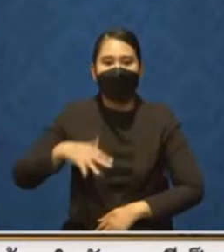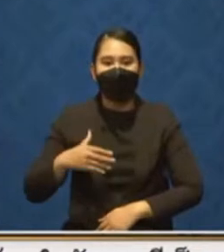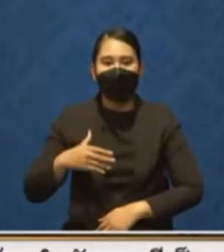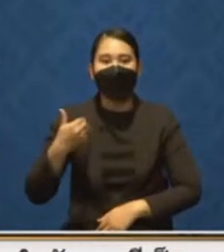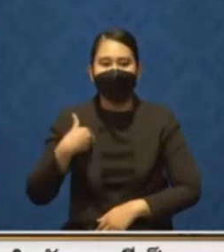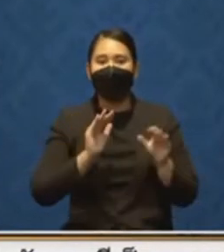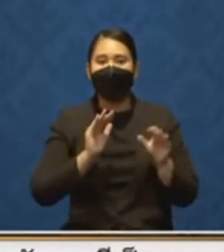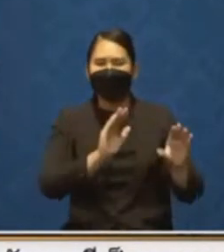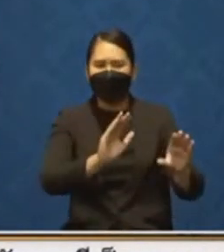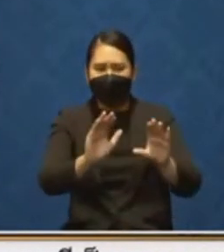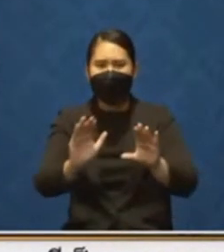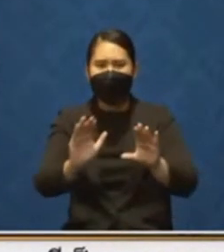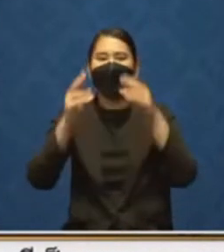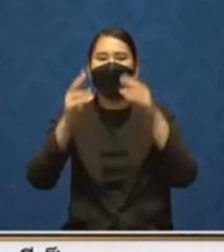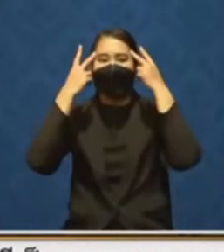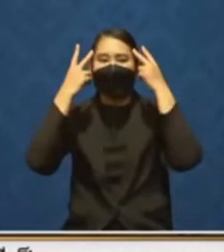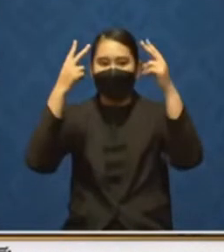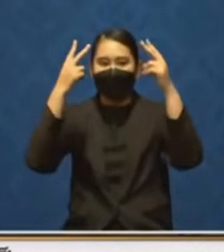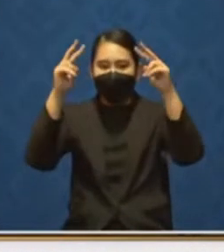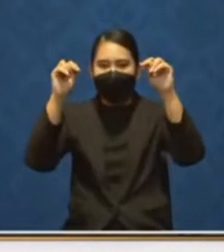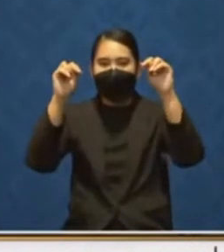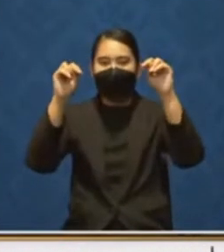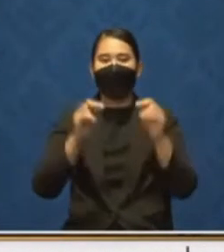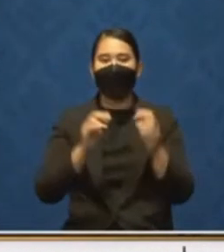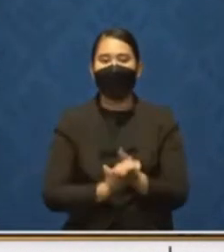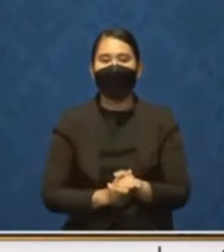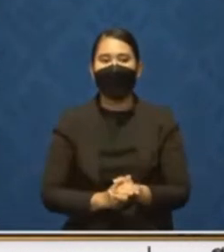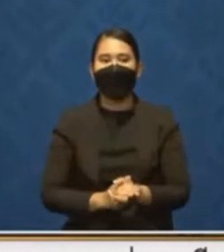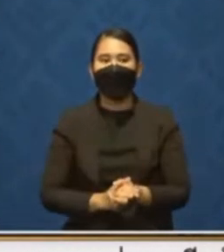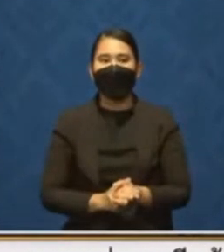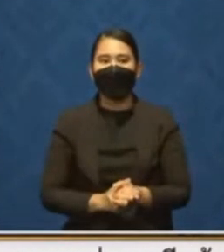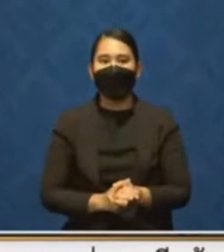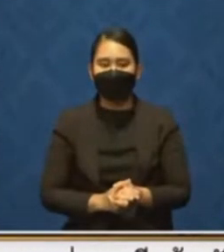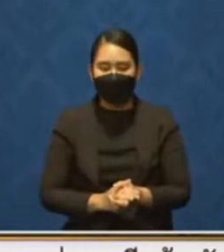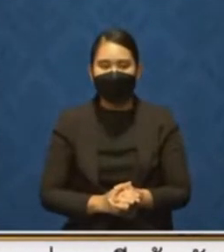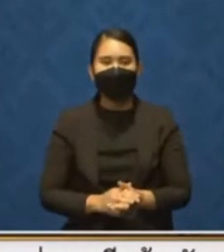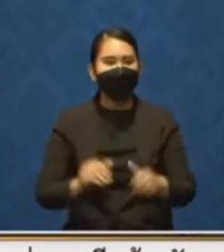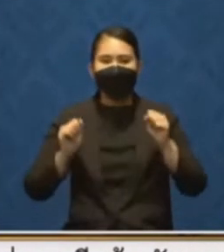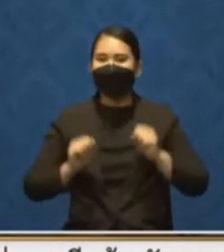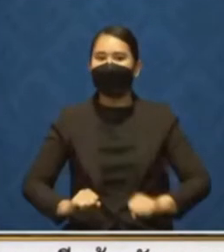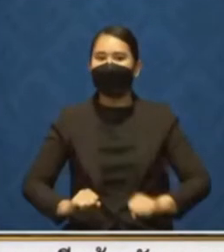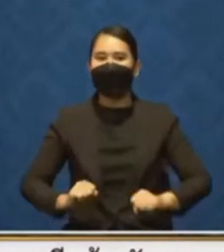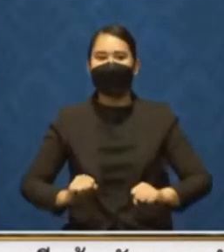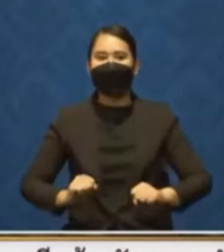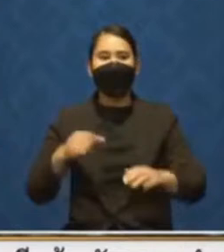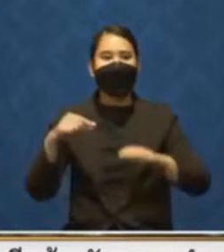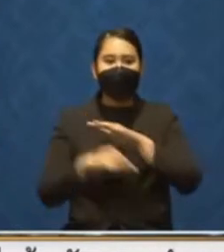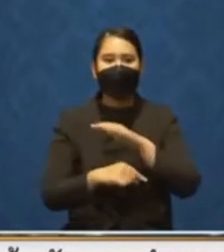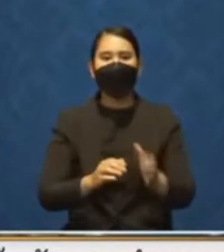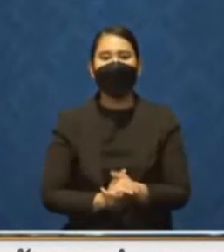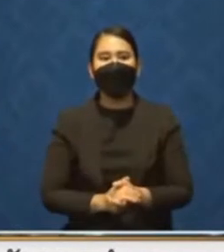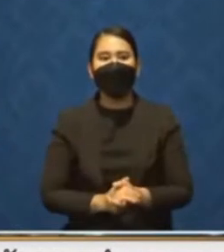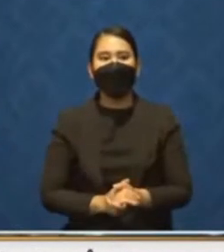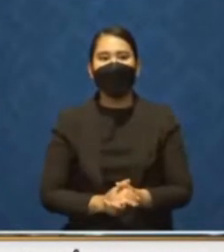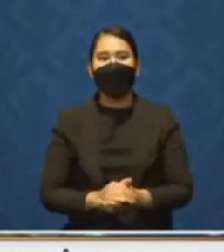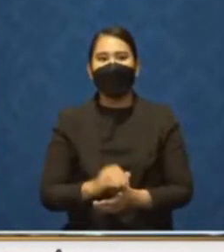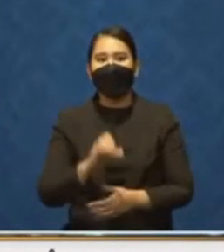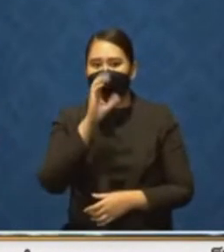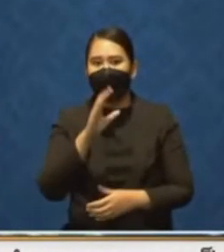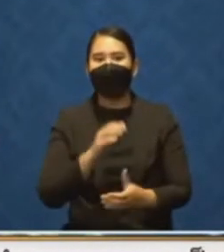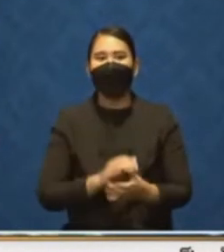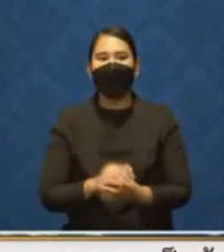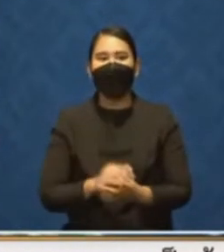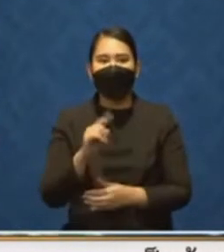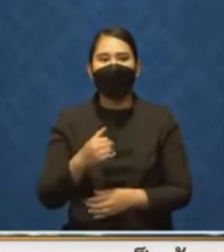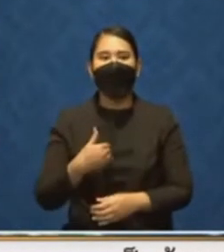ฝากเลยครับท่านนายกประยุทธ์จันทร์โอชาก้าเลยพลังงานมึงโกงประชาชนมึงบวกค่าทิปกู